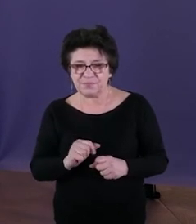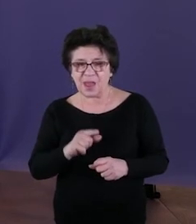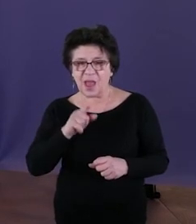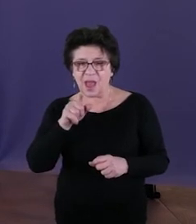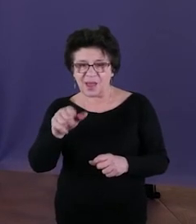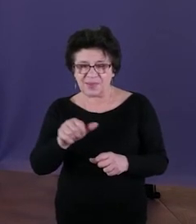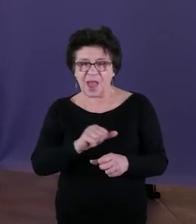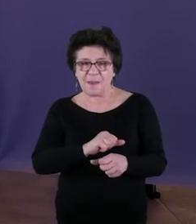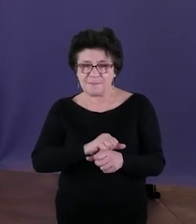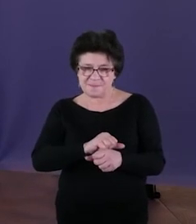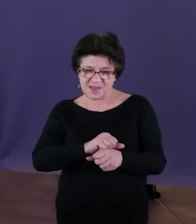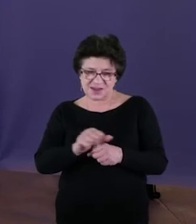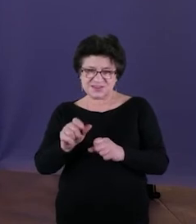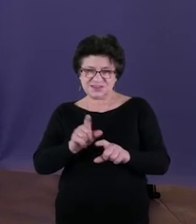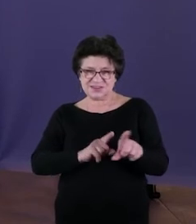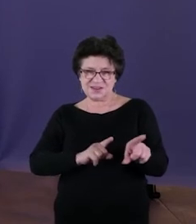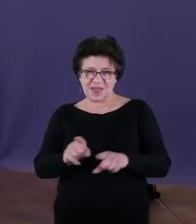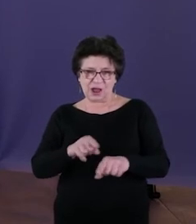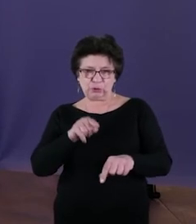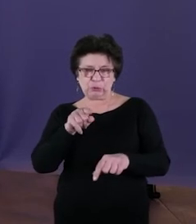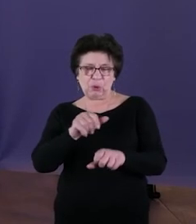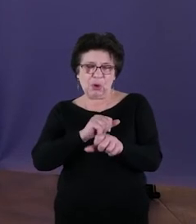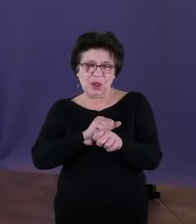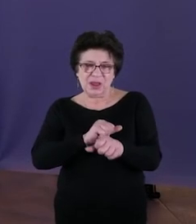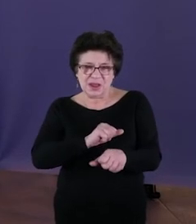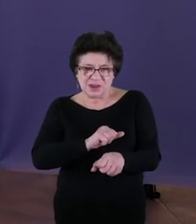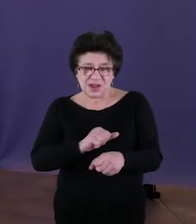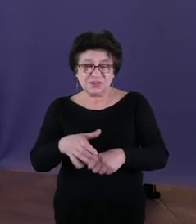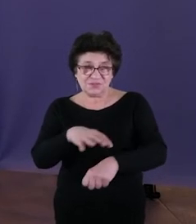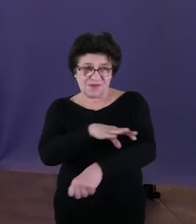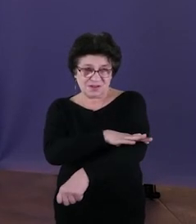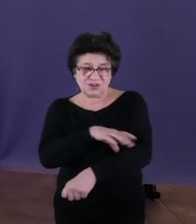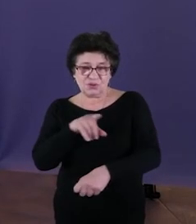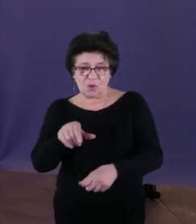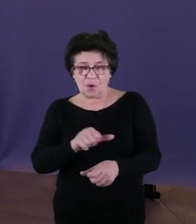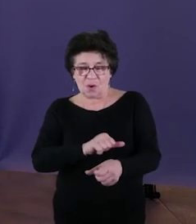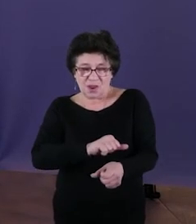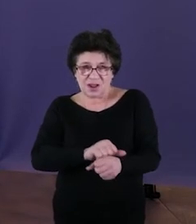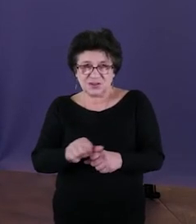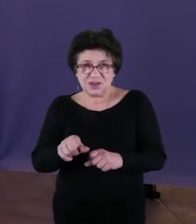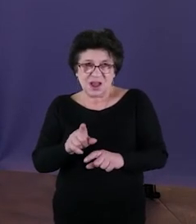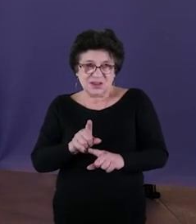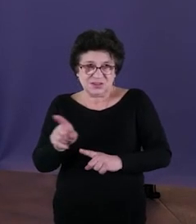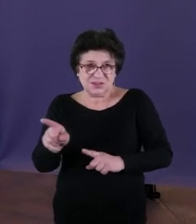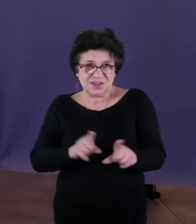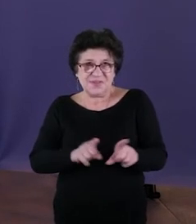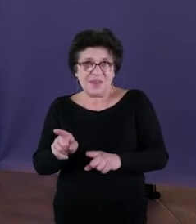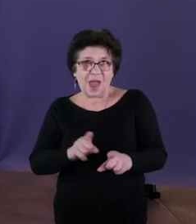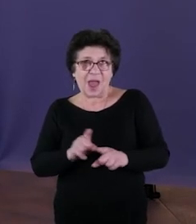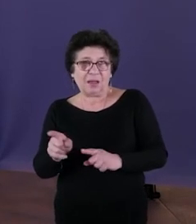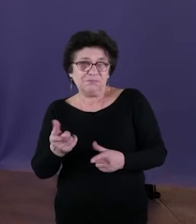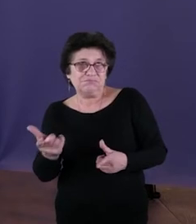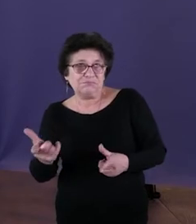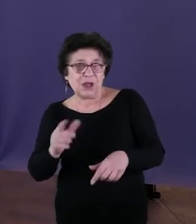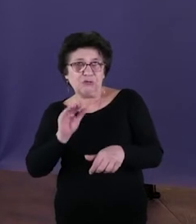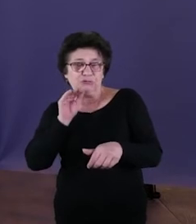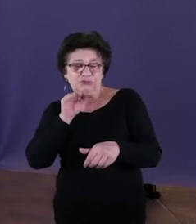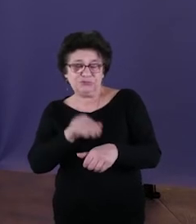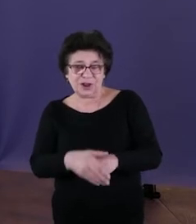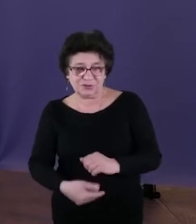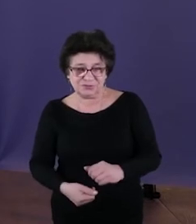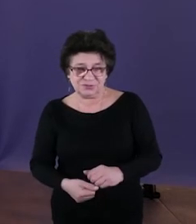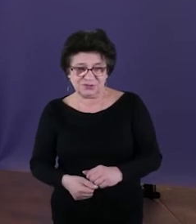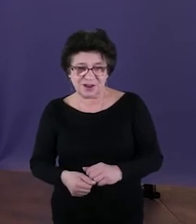jako symbol szczęścia bardzo często bardzo na domach w kwiatkach w różnych kolorowe różnymi